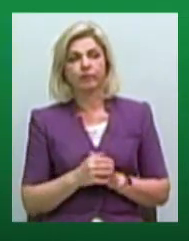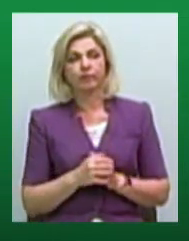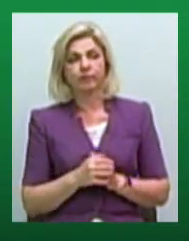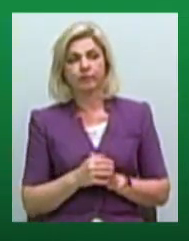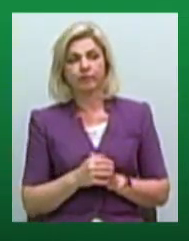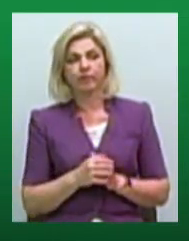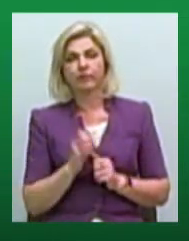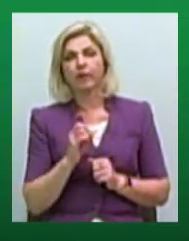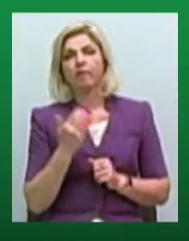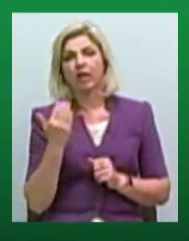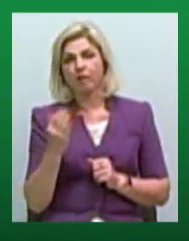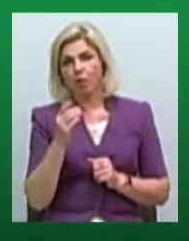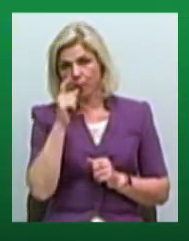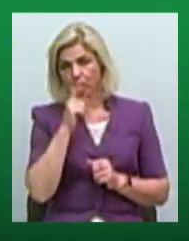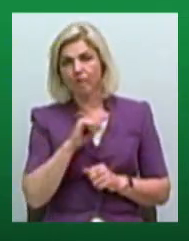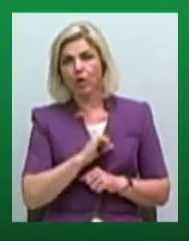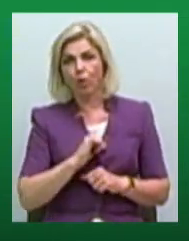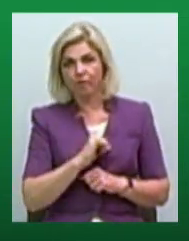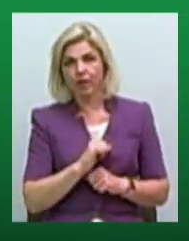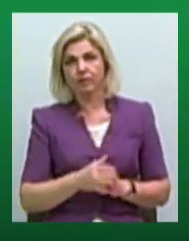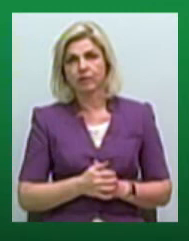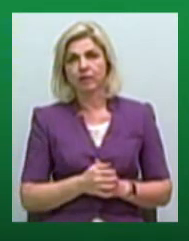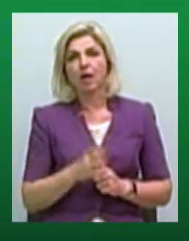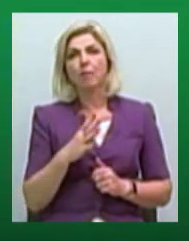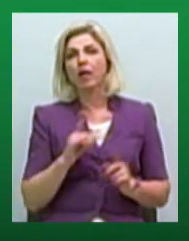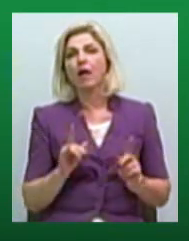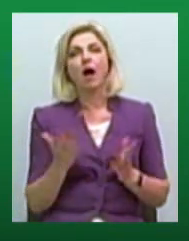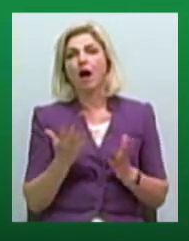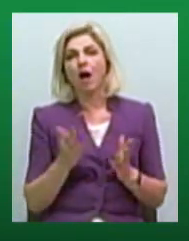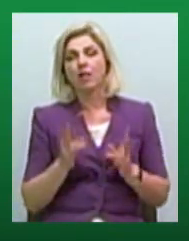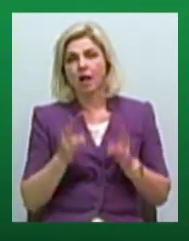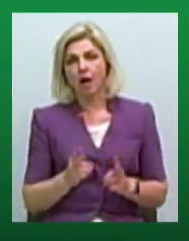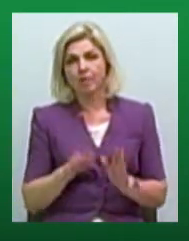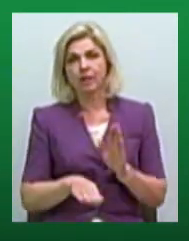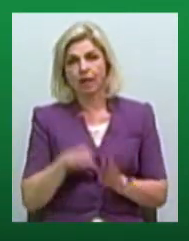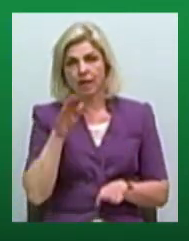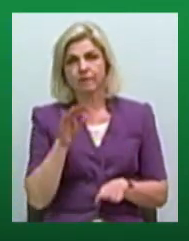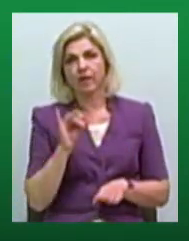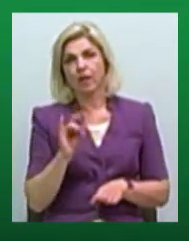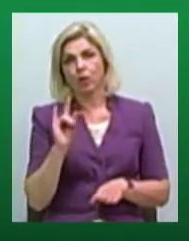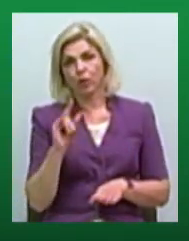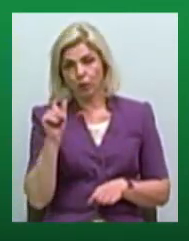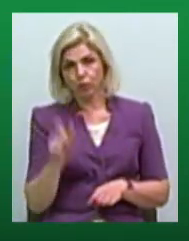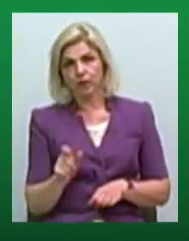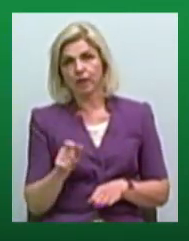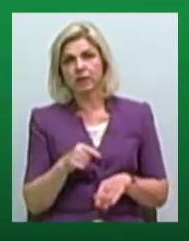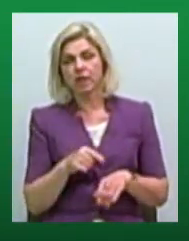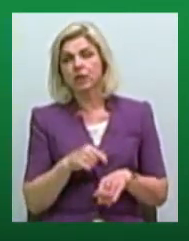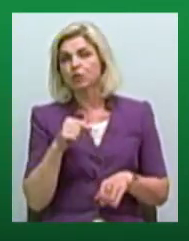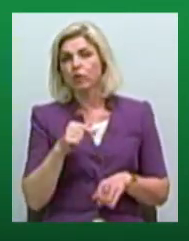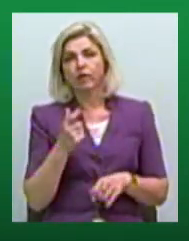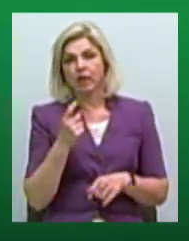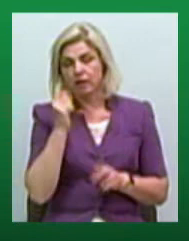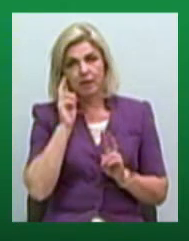неправильному вихованні, тобто була якась травма дитинства, і людина свідомо того може не знати,